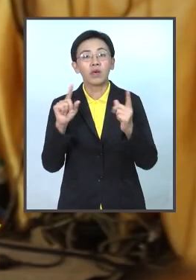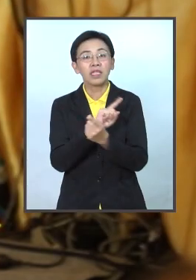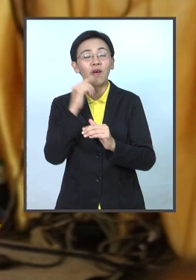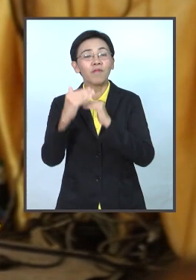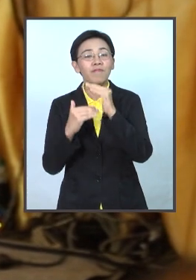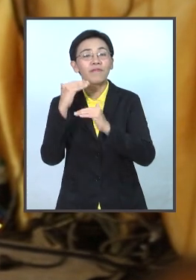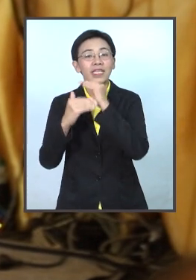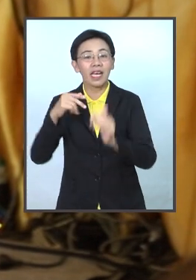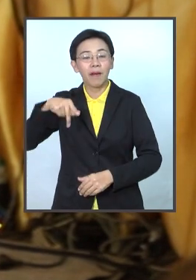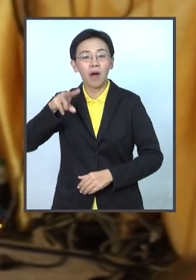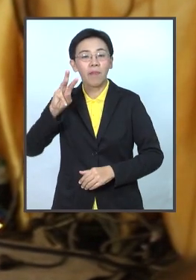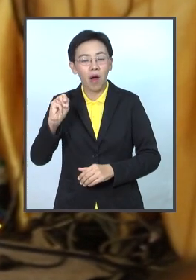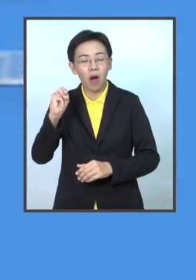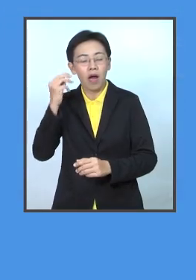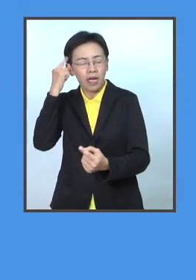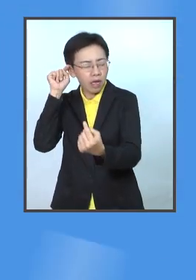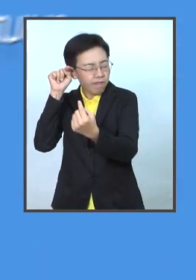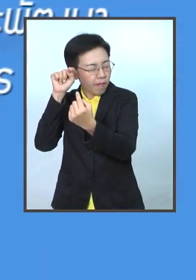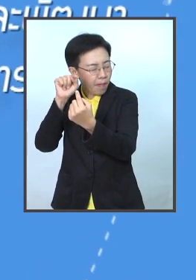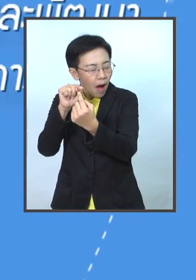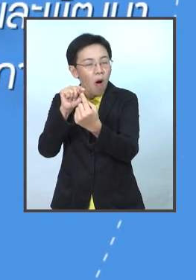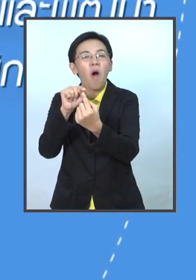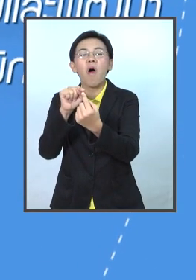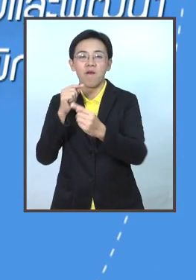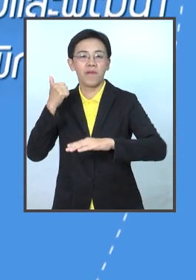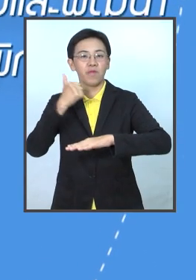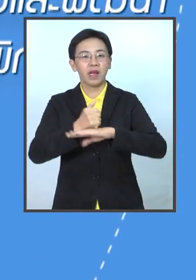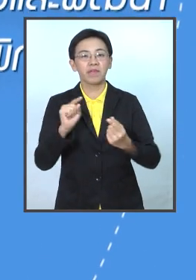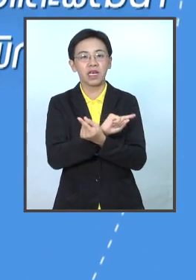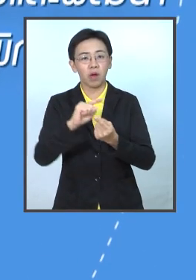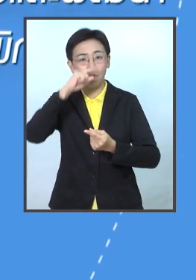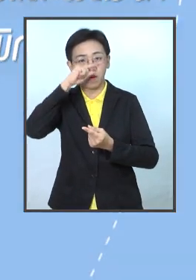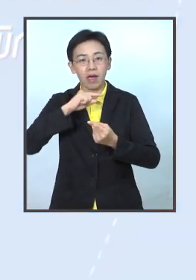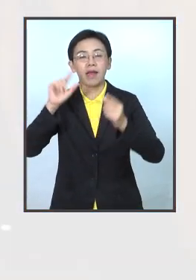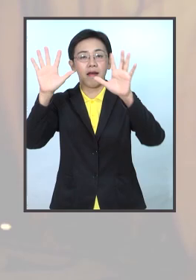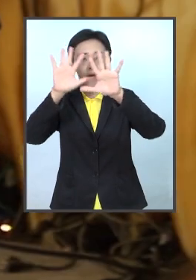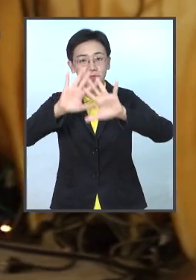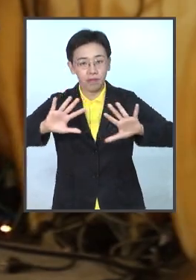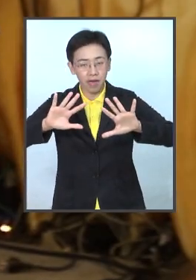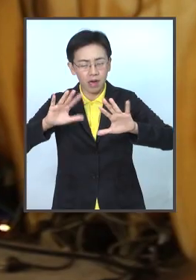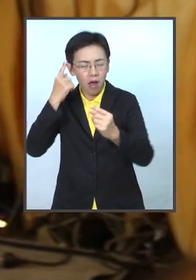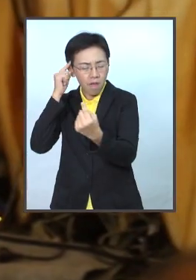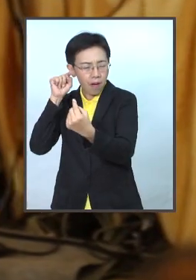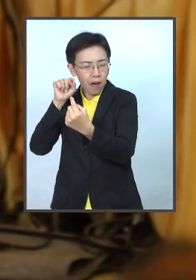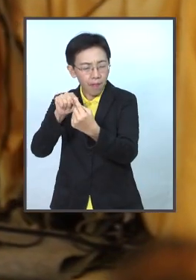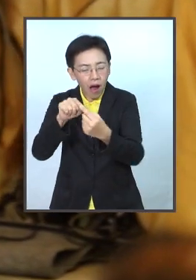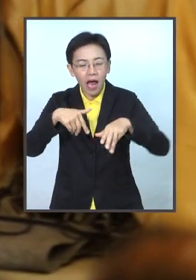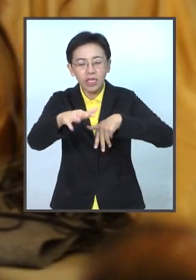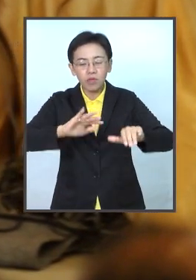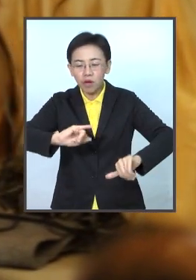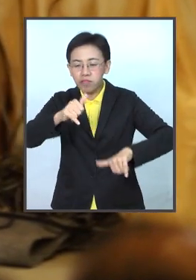การพัฒนาสังคมและความมั่นคงของมนุษย์มีวิสัยทัศน์ในการเป็นผู้นำด้านสังคมของไทยและอาเซียนมุ่งให้ค